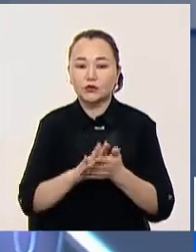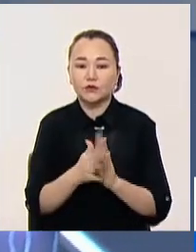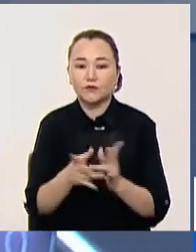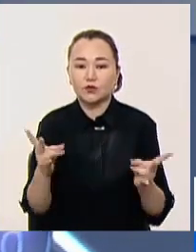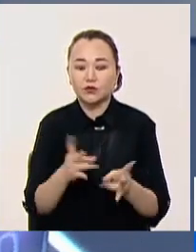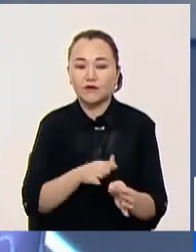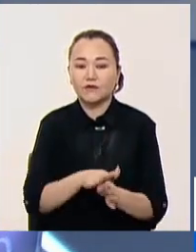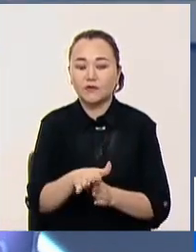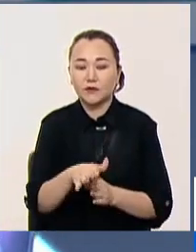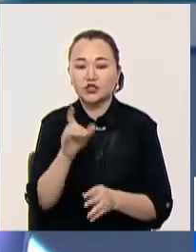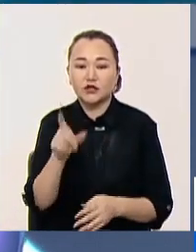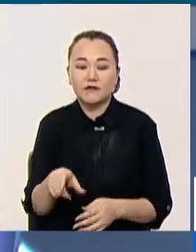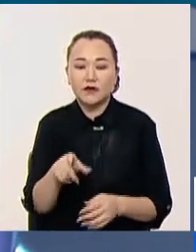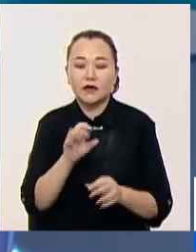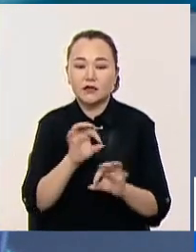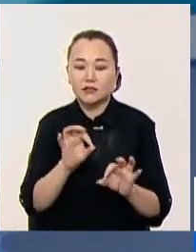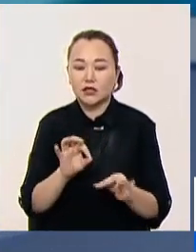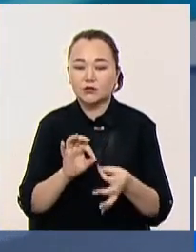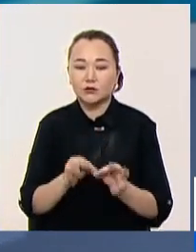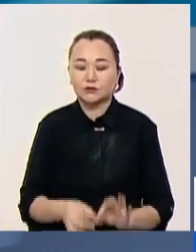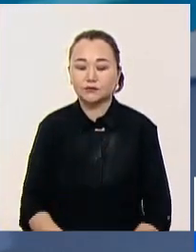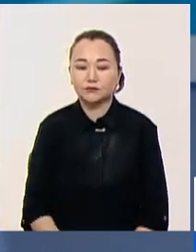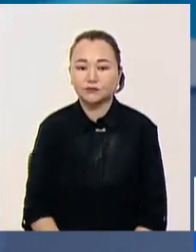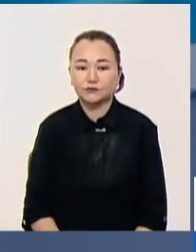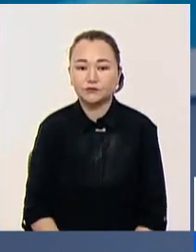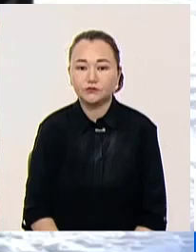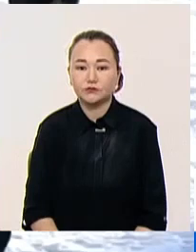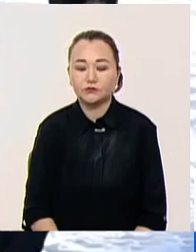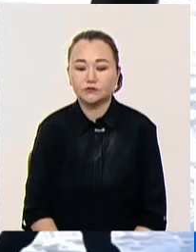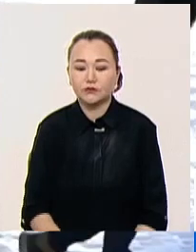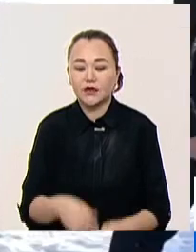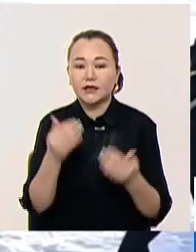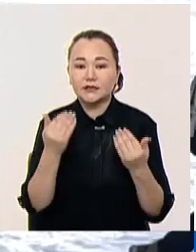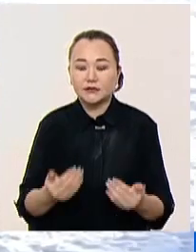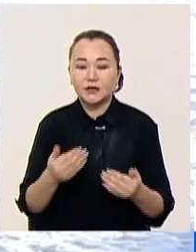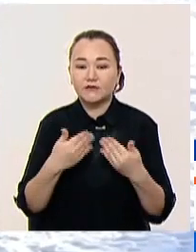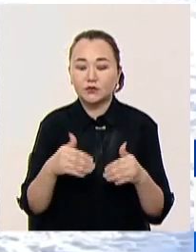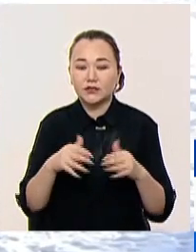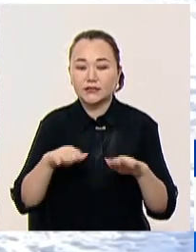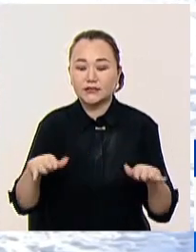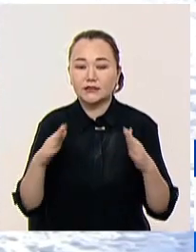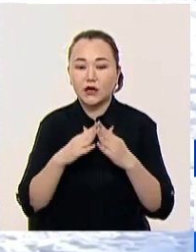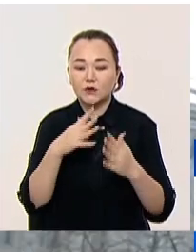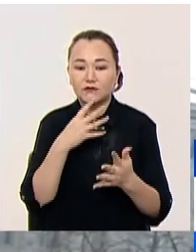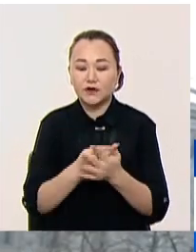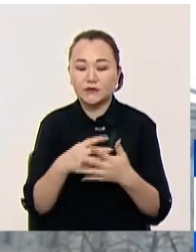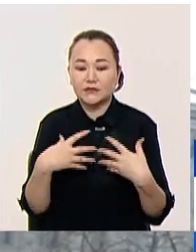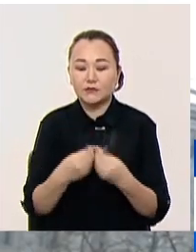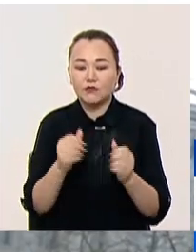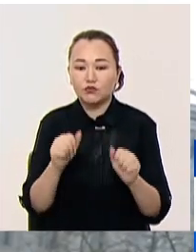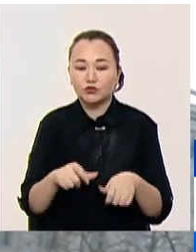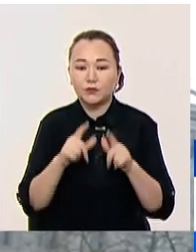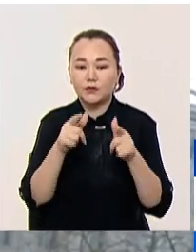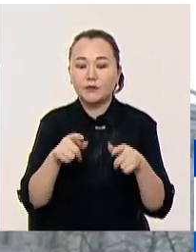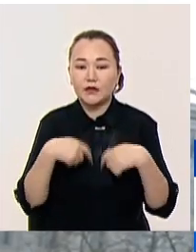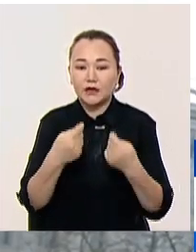необходимо выполнить претендентам, расскажут наши корреспонденты. Теперь выпускники детских домов со своими семьями смогут